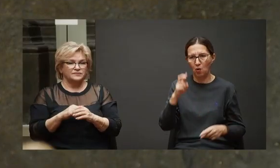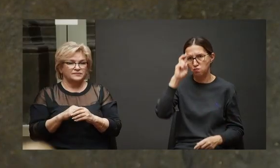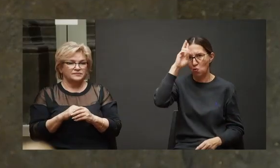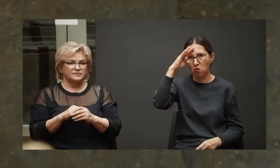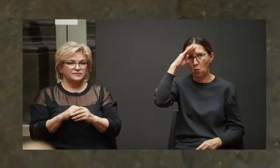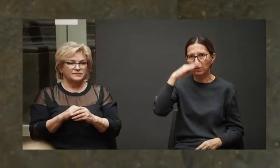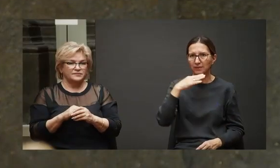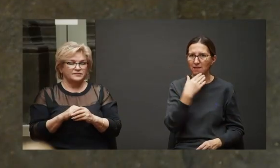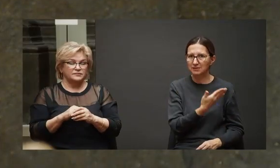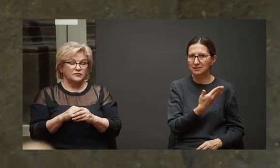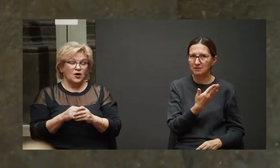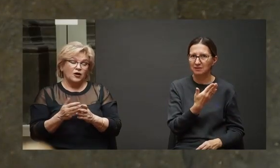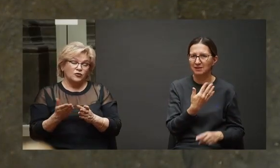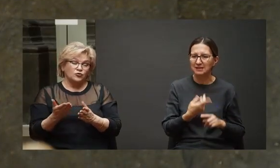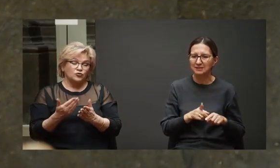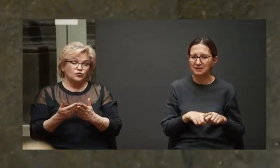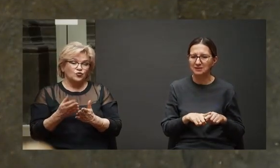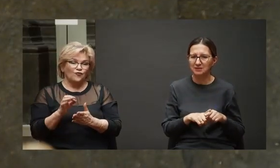точнее.